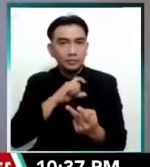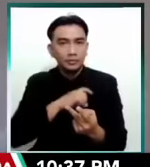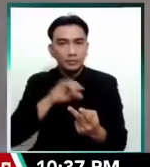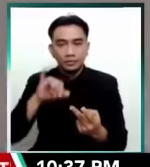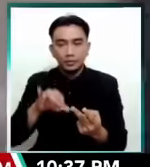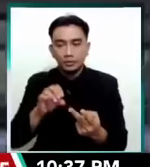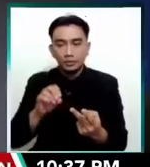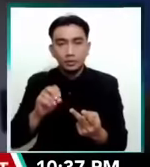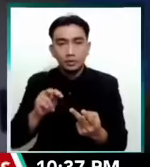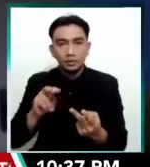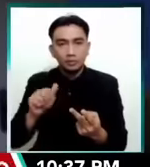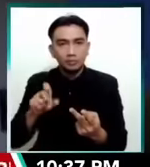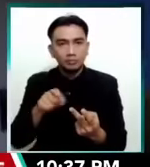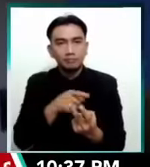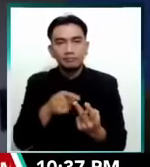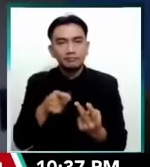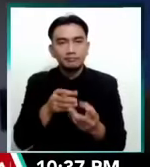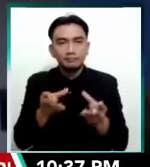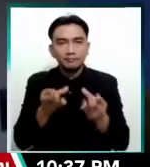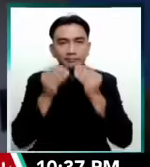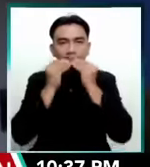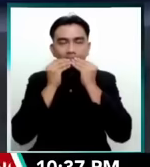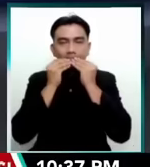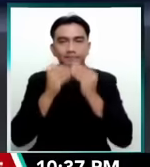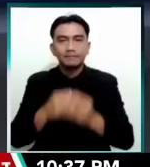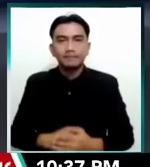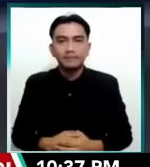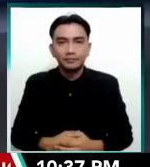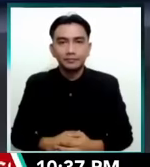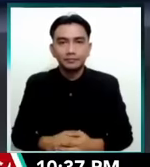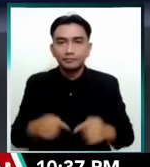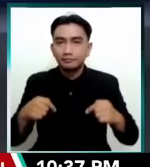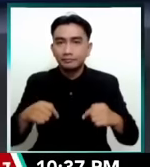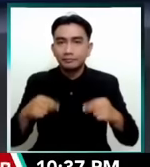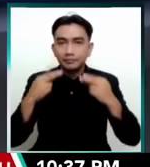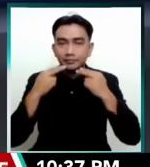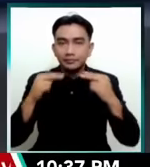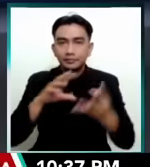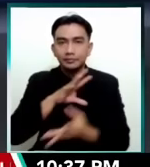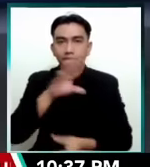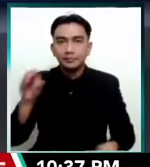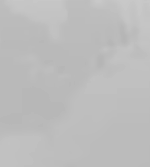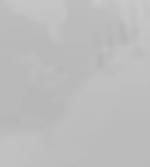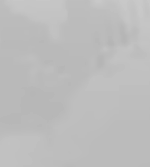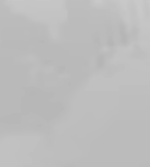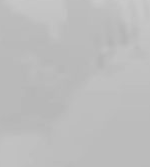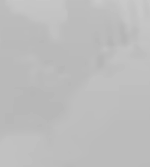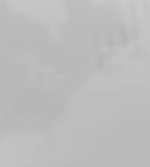silang tugon. Sanima Refra, nagbabalita para sa GMA Integrated News.